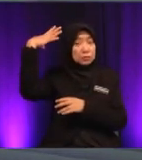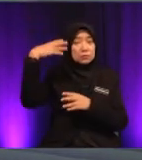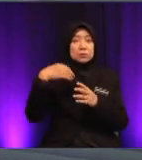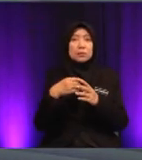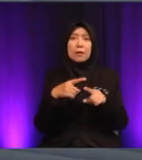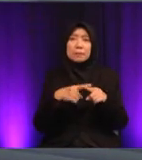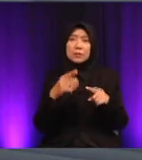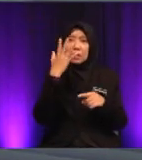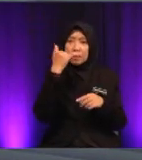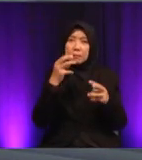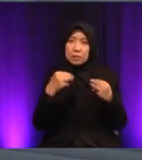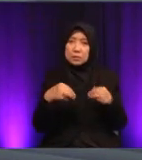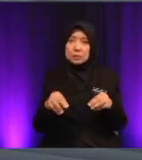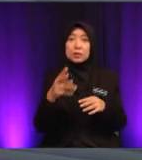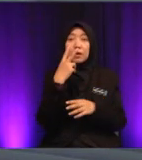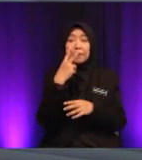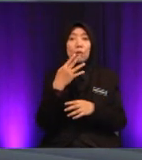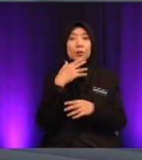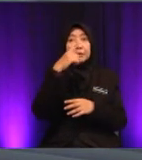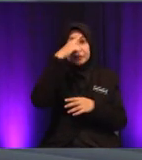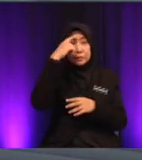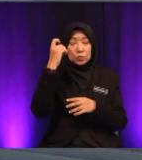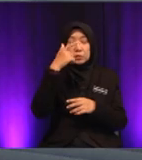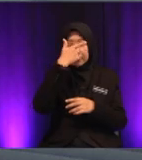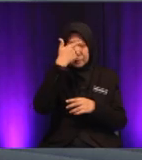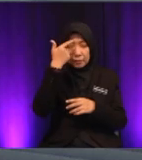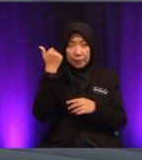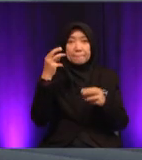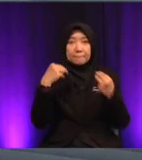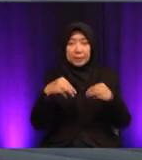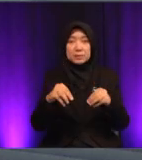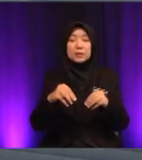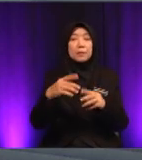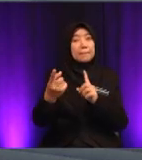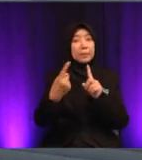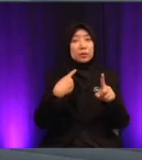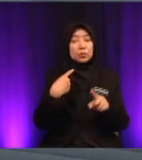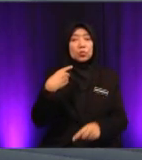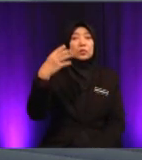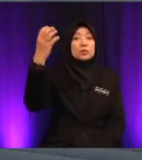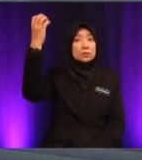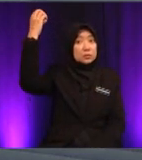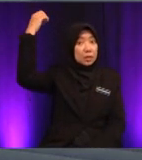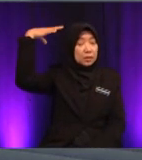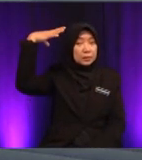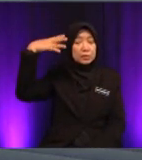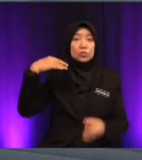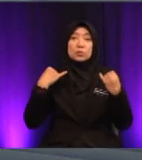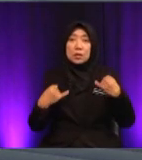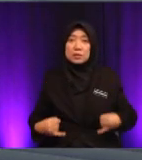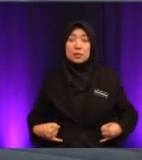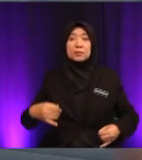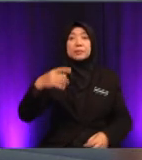warna hitam ini masih lagi ada memantulkan cahaya jadi kalau kita yang sebenarnya